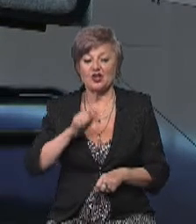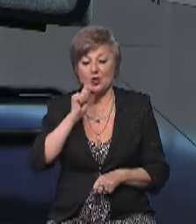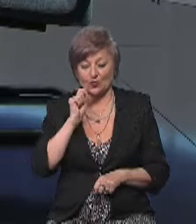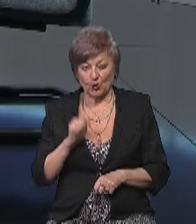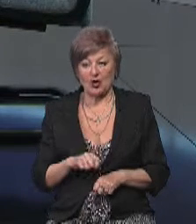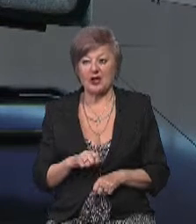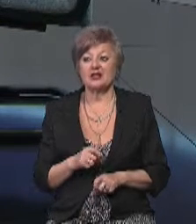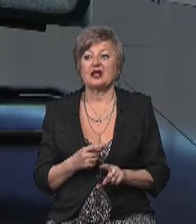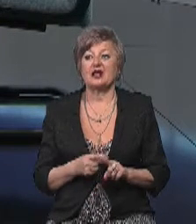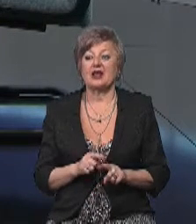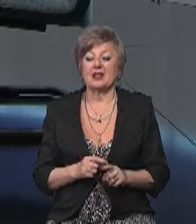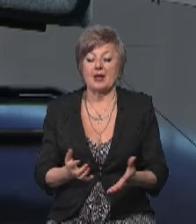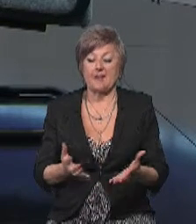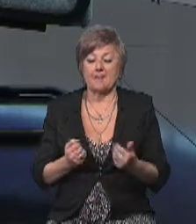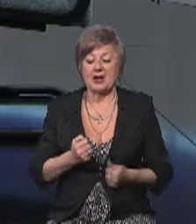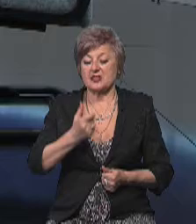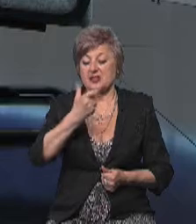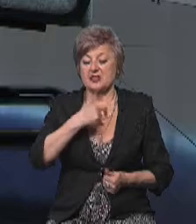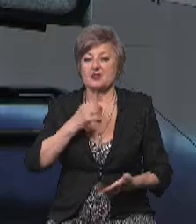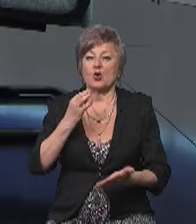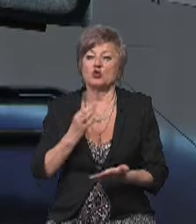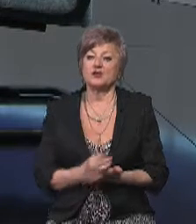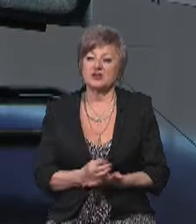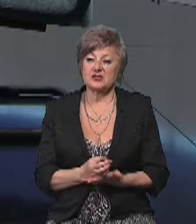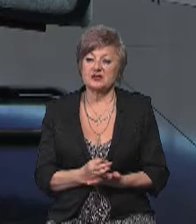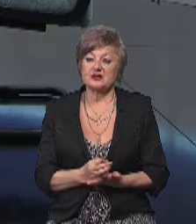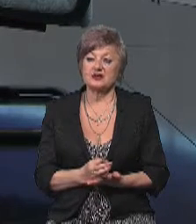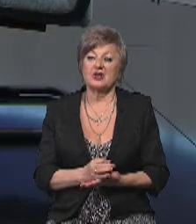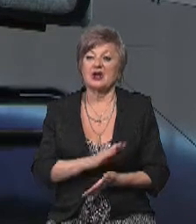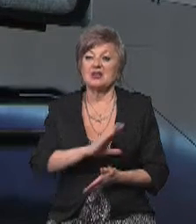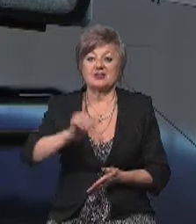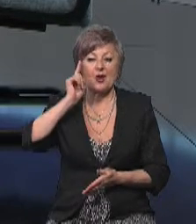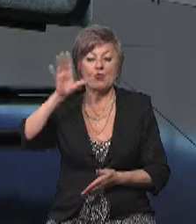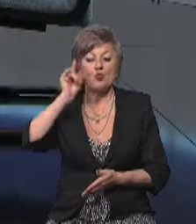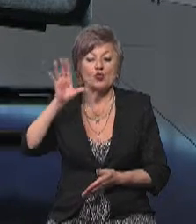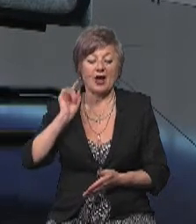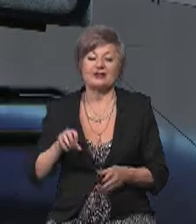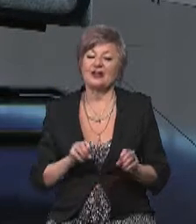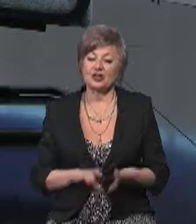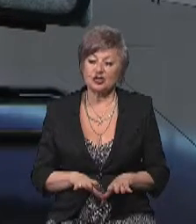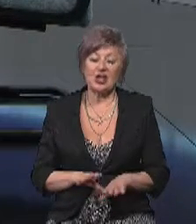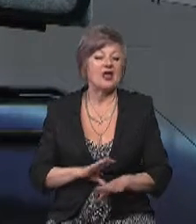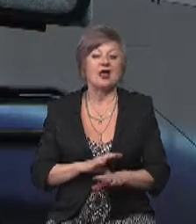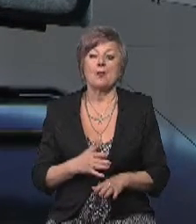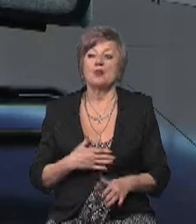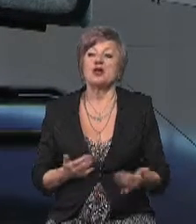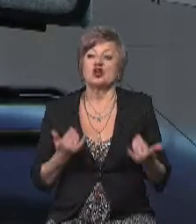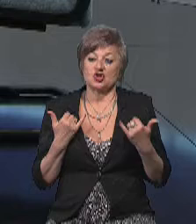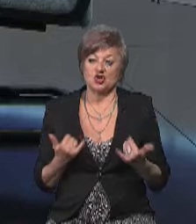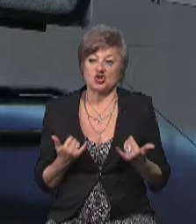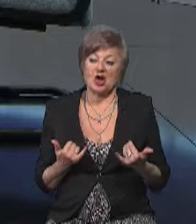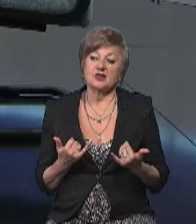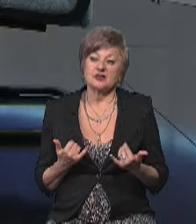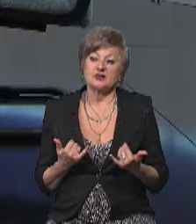тільки в Україні, це брати на себе відповідальність за непопулярні рішення. Бо тільки непопулярні можуть змінювати. Ми зараз,